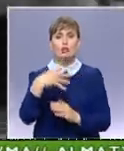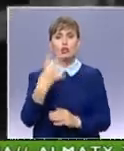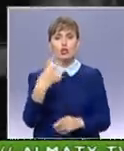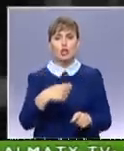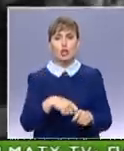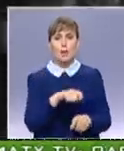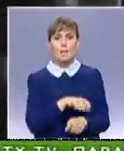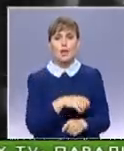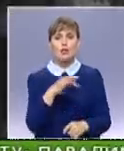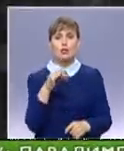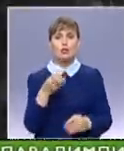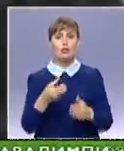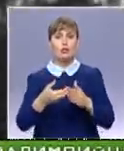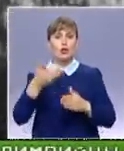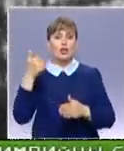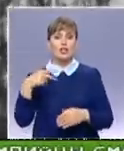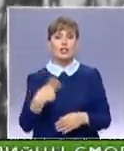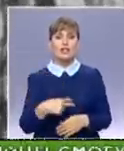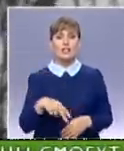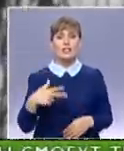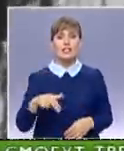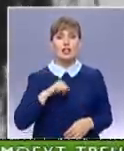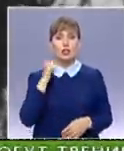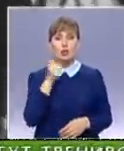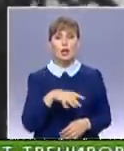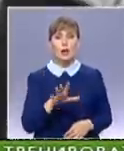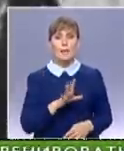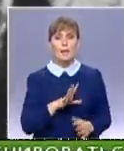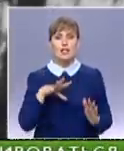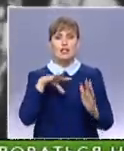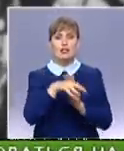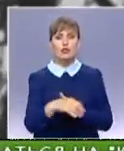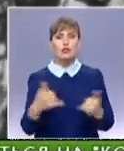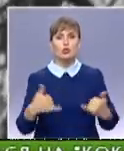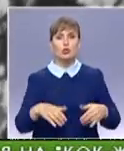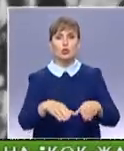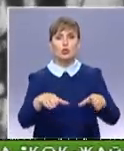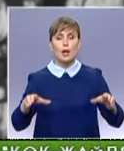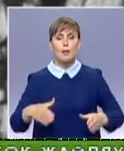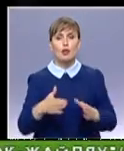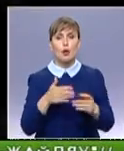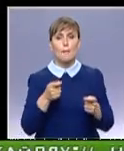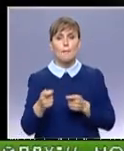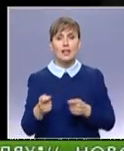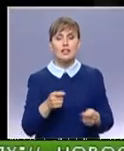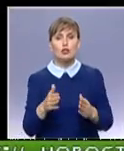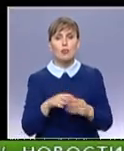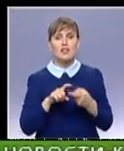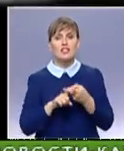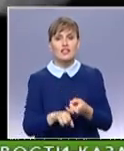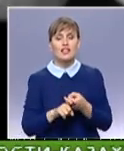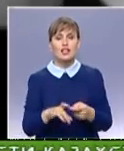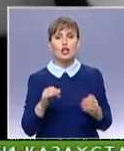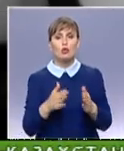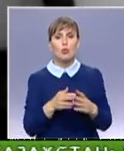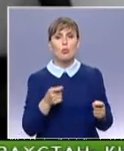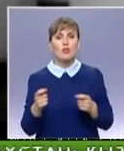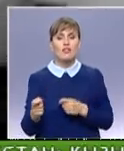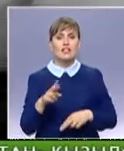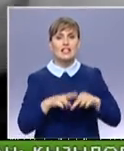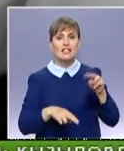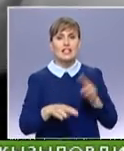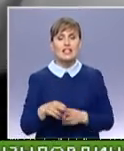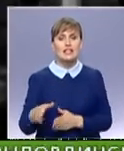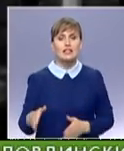метра. Еще раньше, в 20-е и 30-е годы, были заложены фундаменты Дома правительства, Дома связи и Дома управления